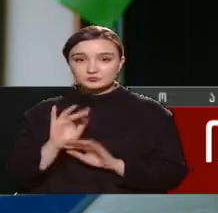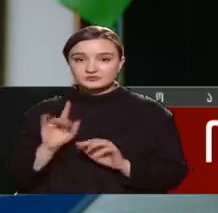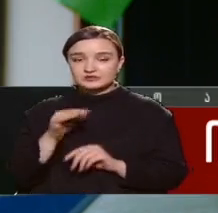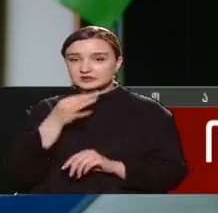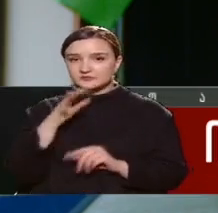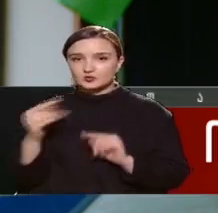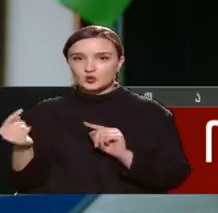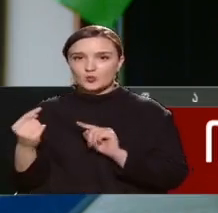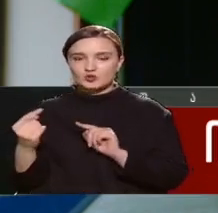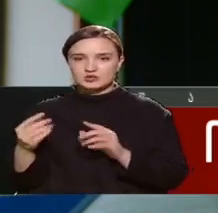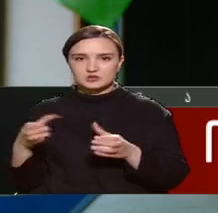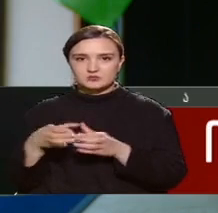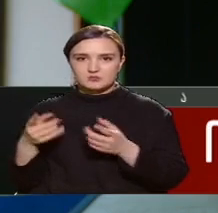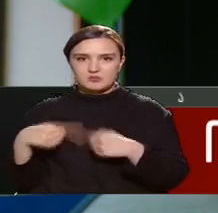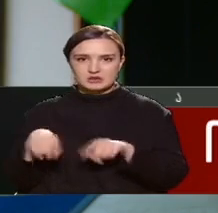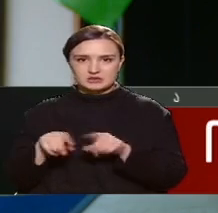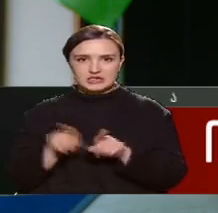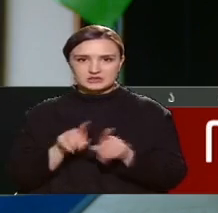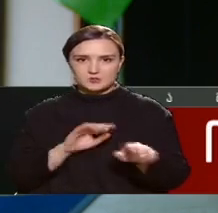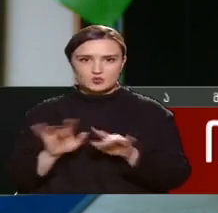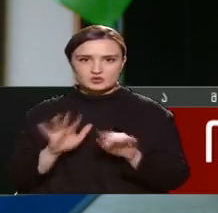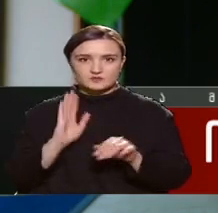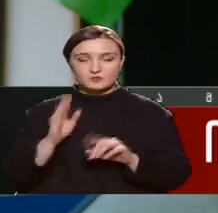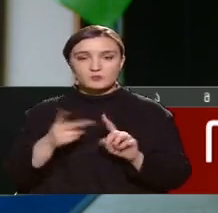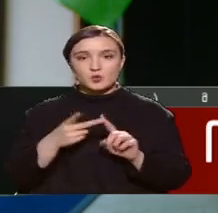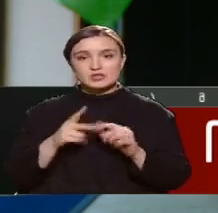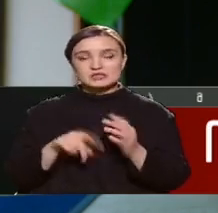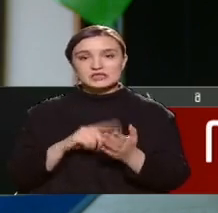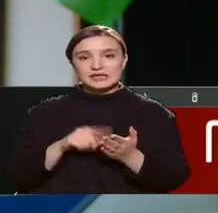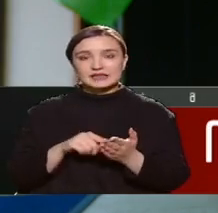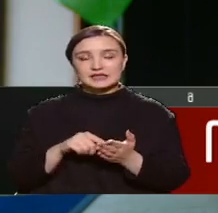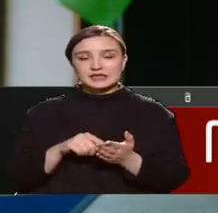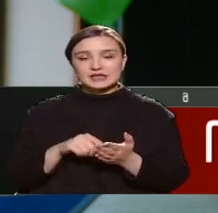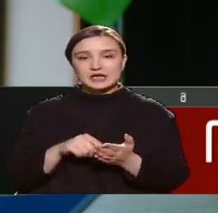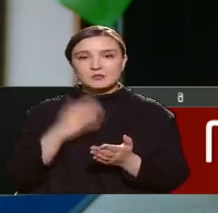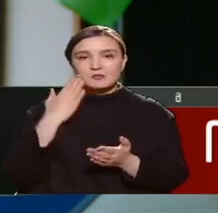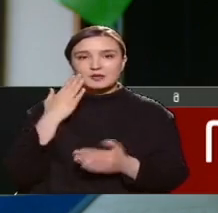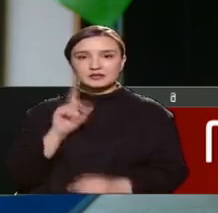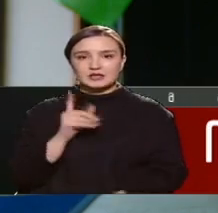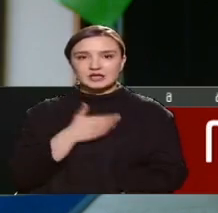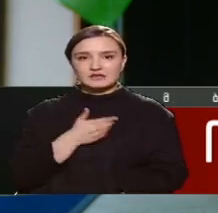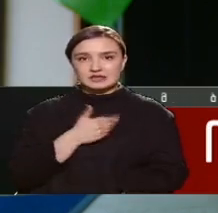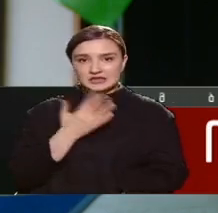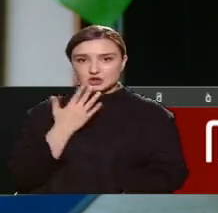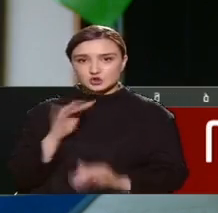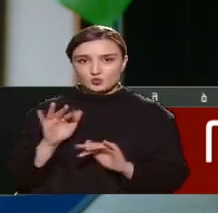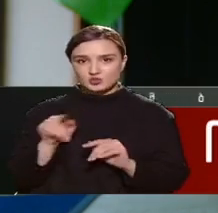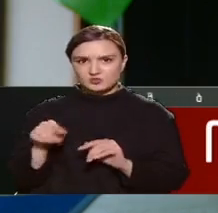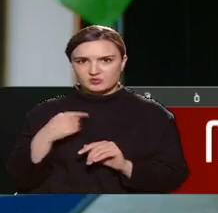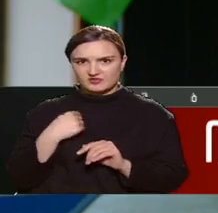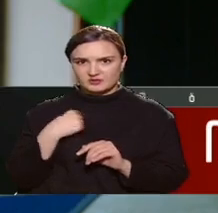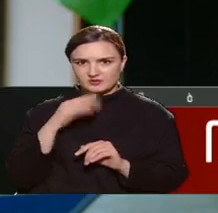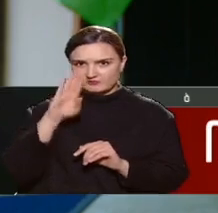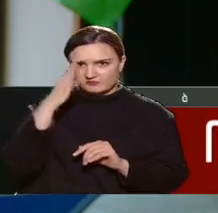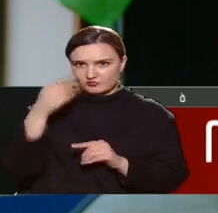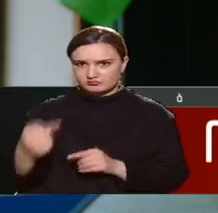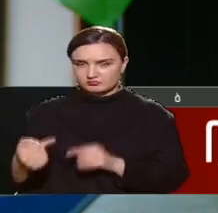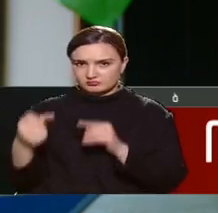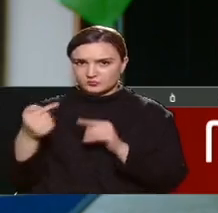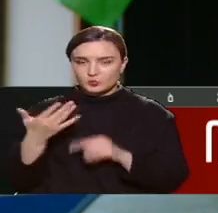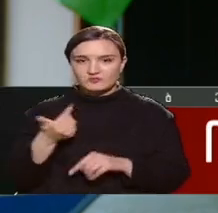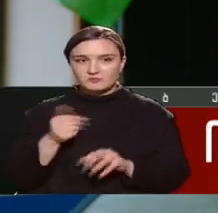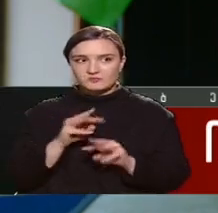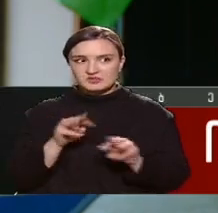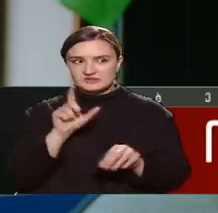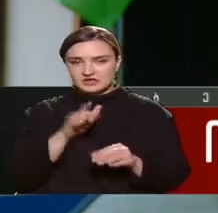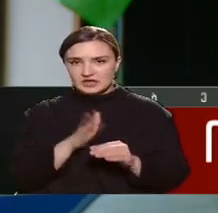ნებისმიერი ოპოზიციური პარტია ასე მოიქცევა. Უბრალოდ მეორე საკითხია, მართლა რა გვინდა? Ჩვენ ნაციონალური მოძრაობასთან ბრძოლა გვინდა, თუ რაღაც